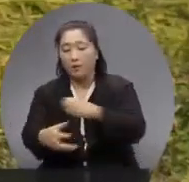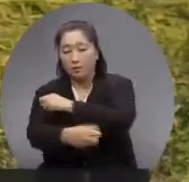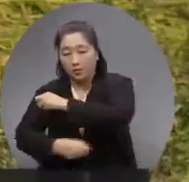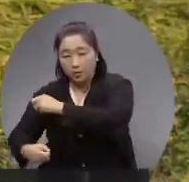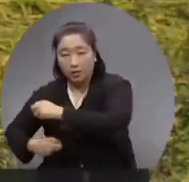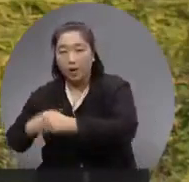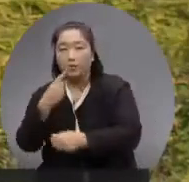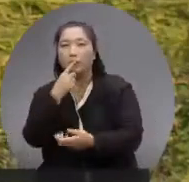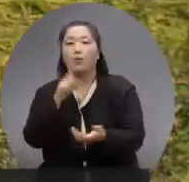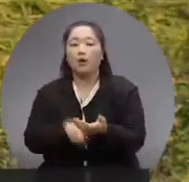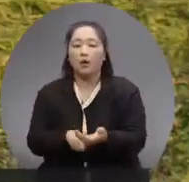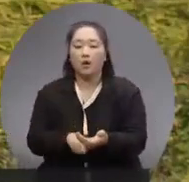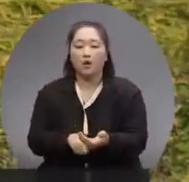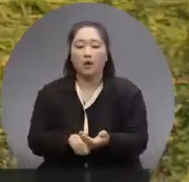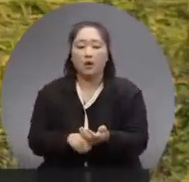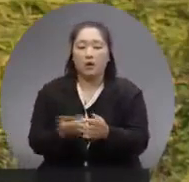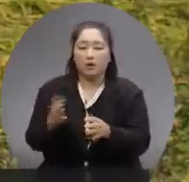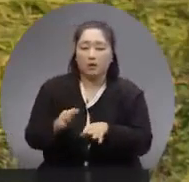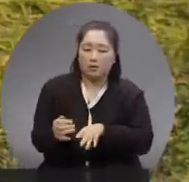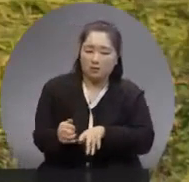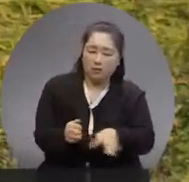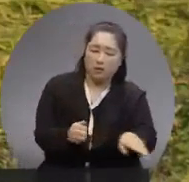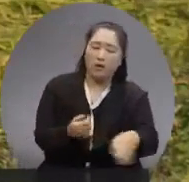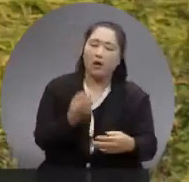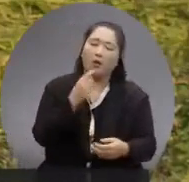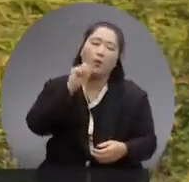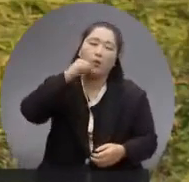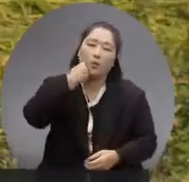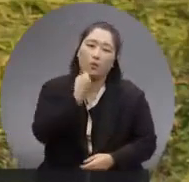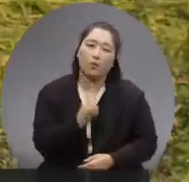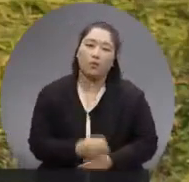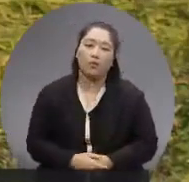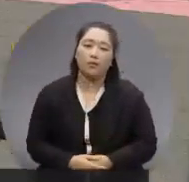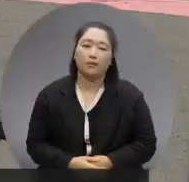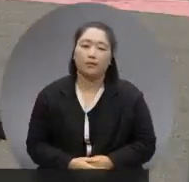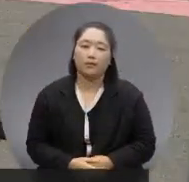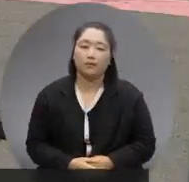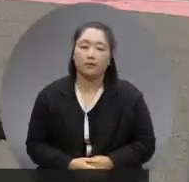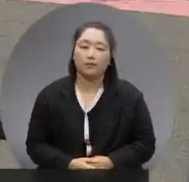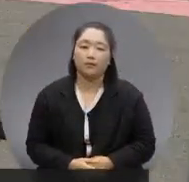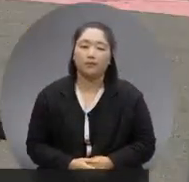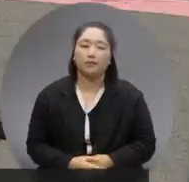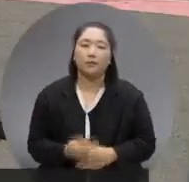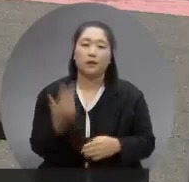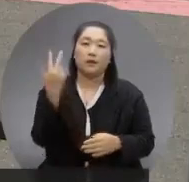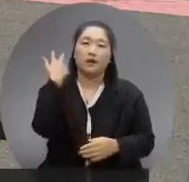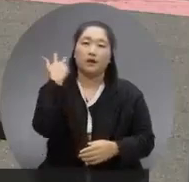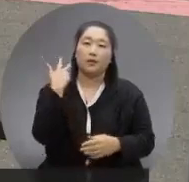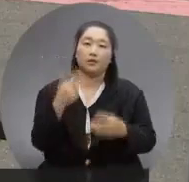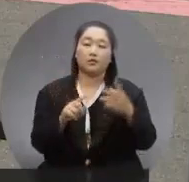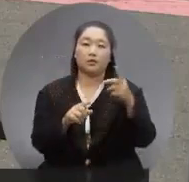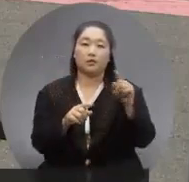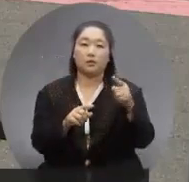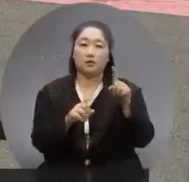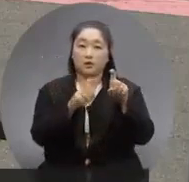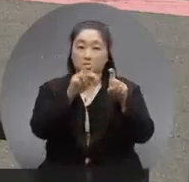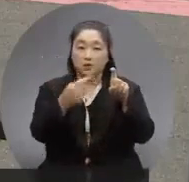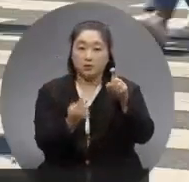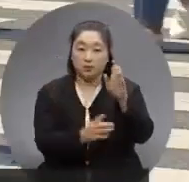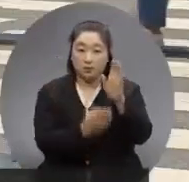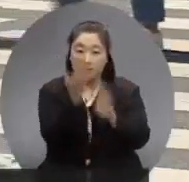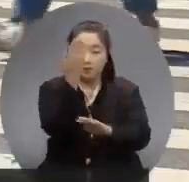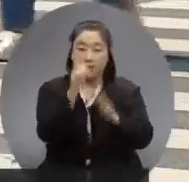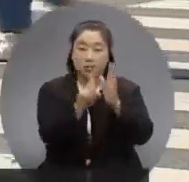비비면 잘 딸려오는데 그래서 수확이지 어렵죠 지난주까지 두 자리 수였던 최저 기온은